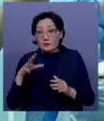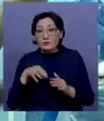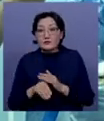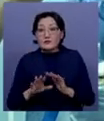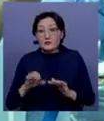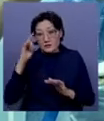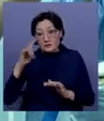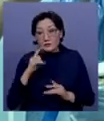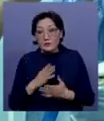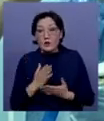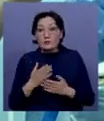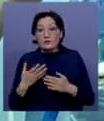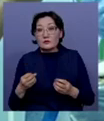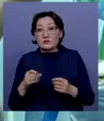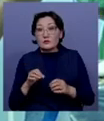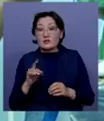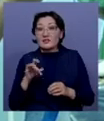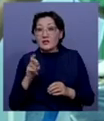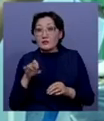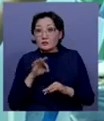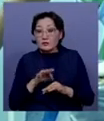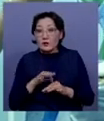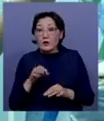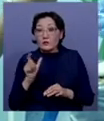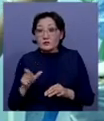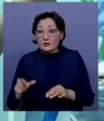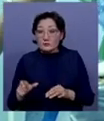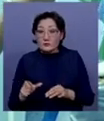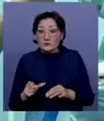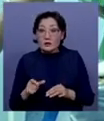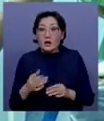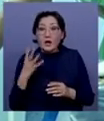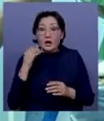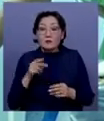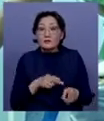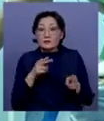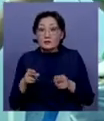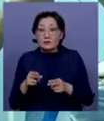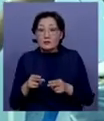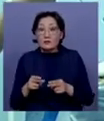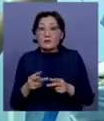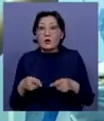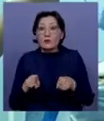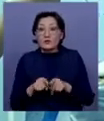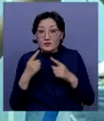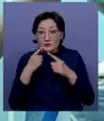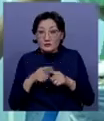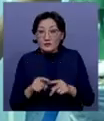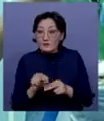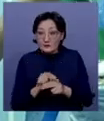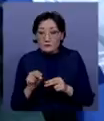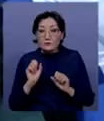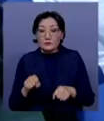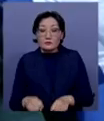біздің ғана елде бар. Бұдан былай қатерлі ісік ауруына шалдыққан науқастар Алматыға келіп, бірегей технологиямен емделе